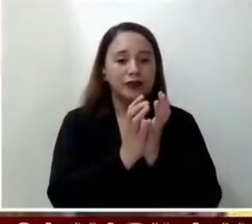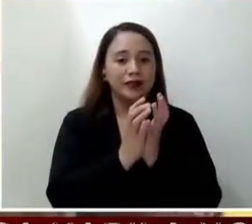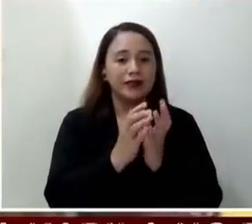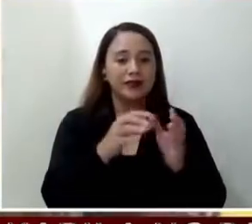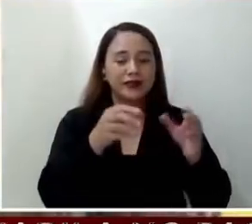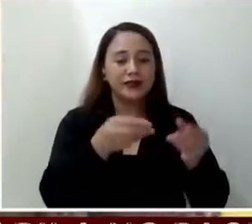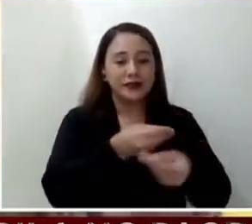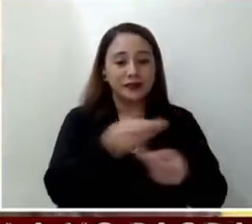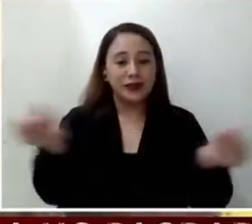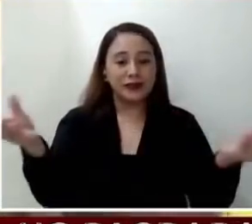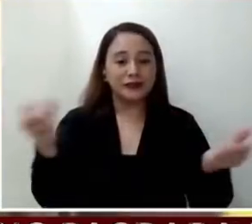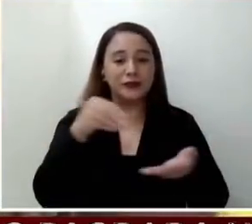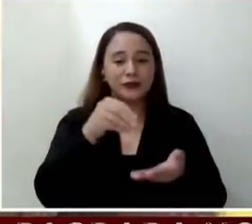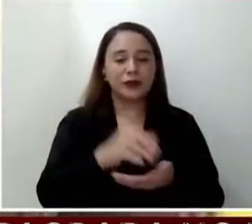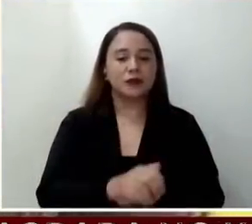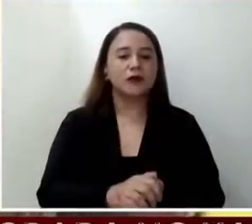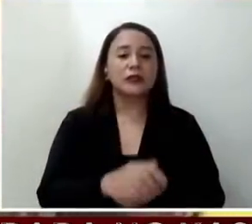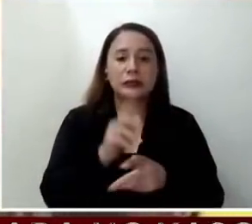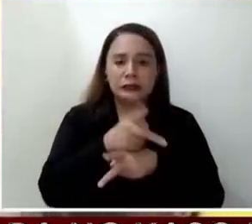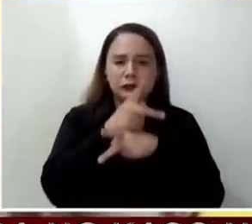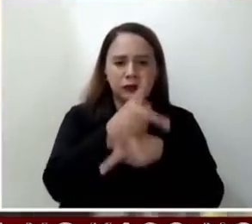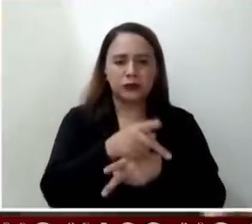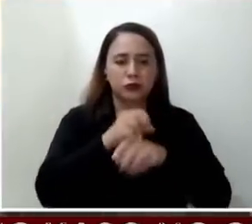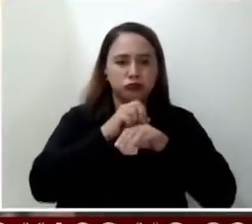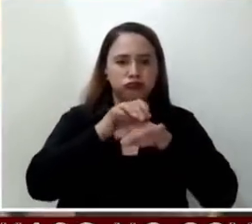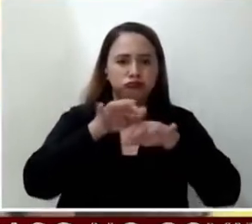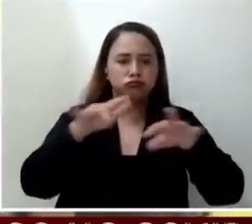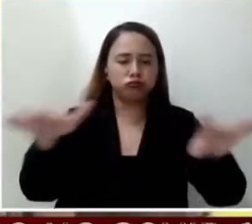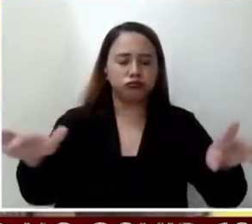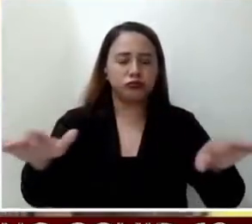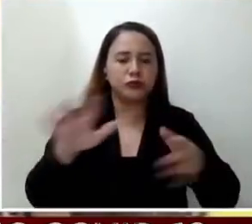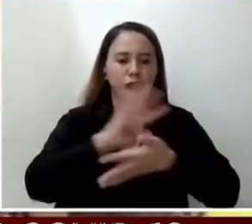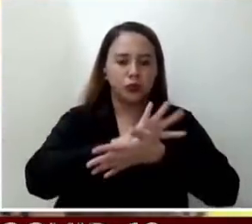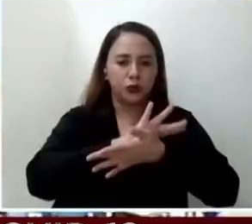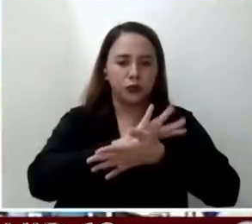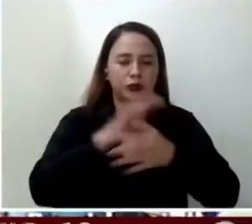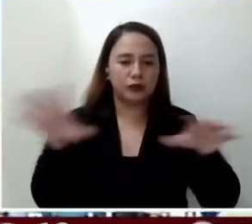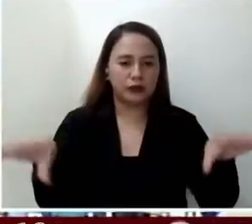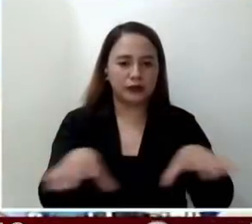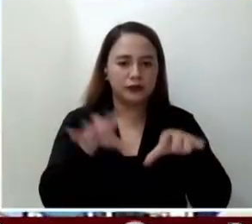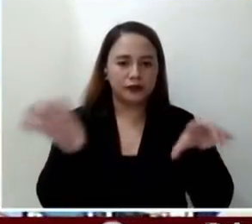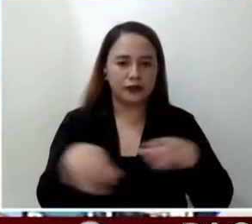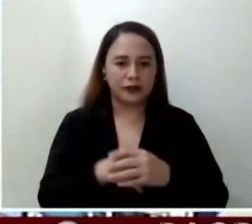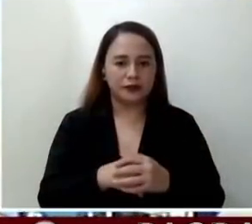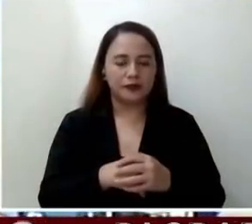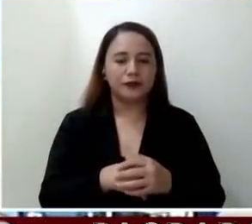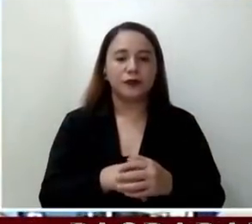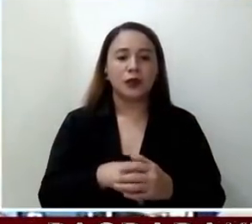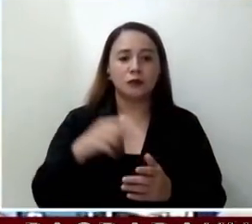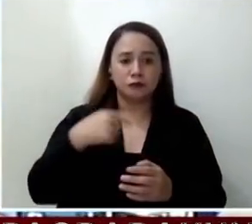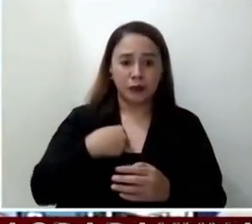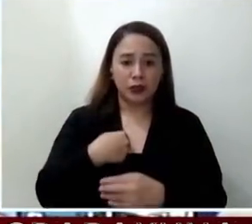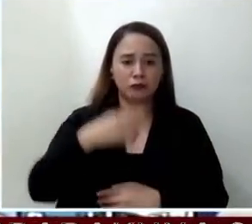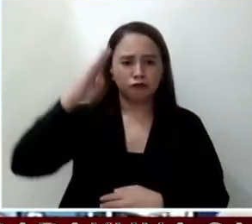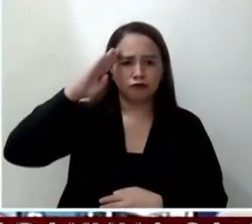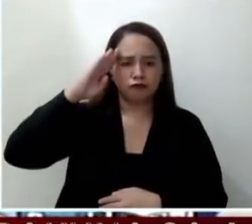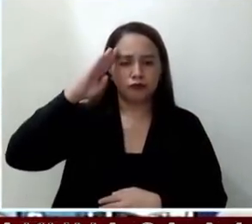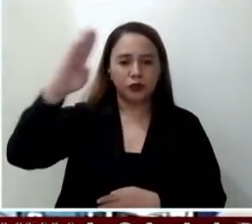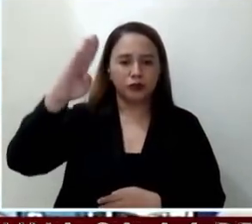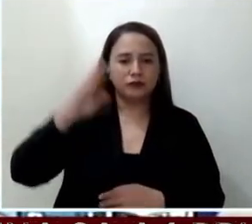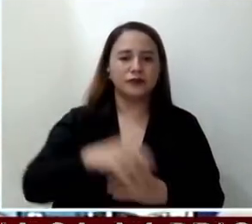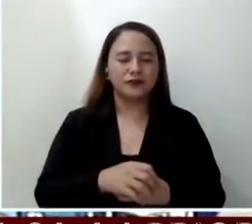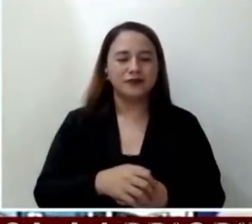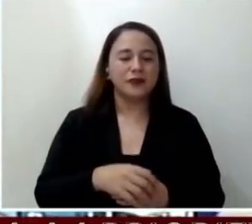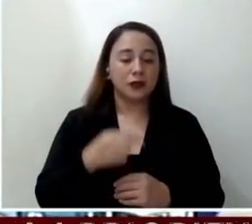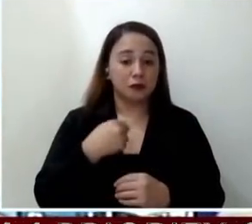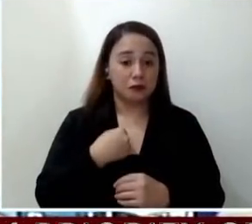na hindi maging super spreader events ng COVID-19 ang kanilang mga aktibidad. Saludo ako at maganda